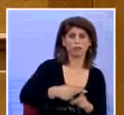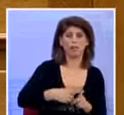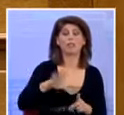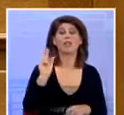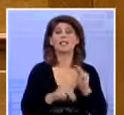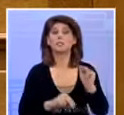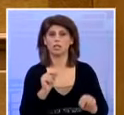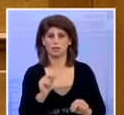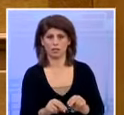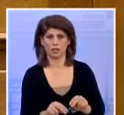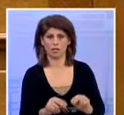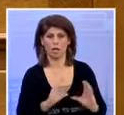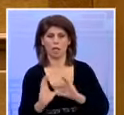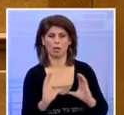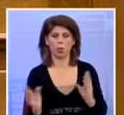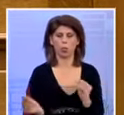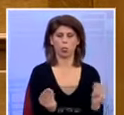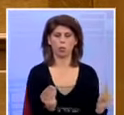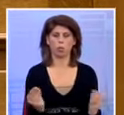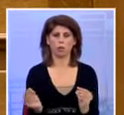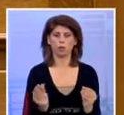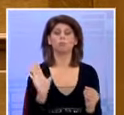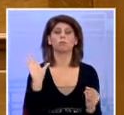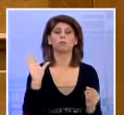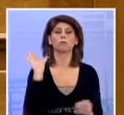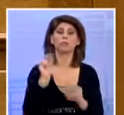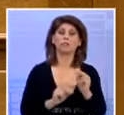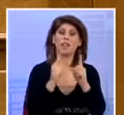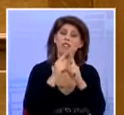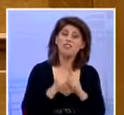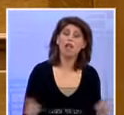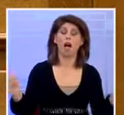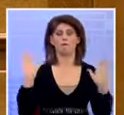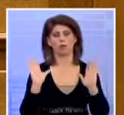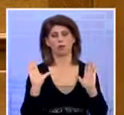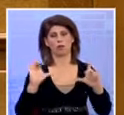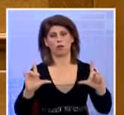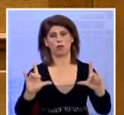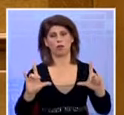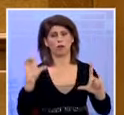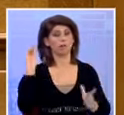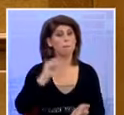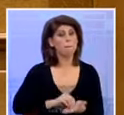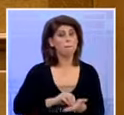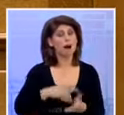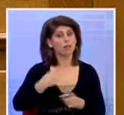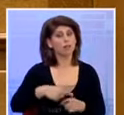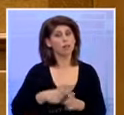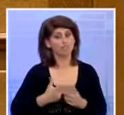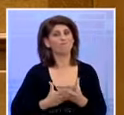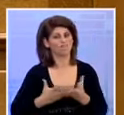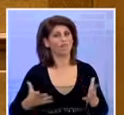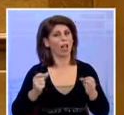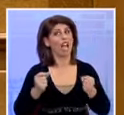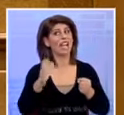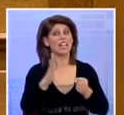ψήφισε για επικοινωνιακά τεχνάσματα. Σας ψήφισε για κάτι διαφορετικό, ενώ εσείς ξαναβάζετε τη χώρα σε μεγαλύτερη